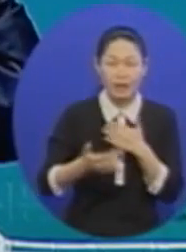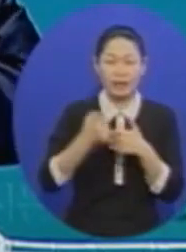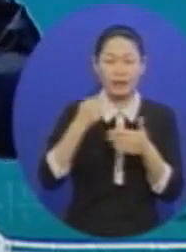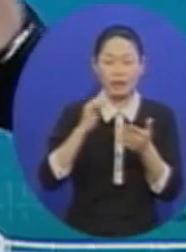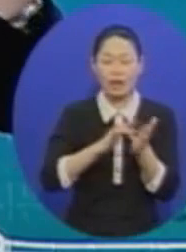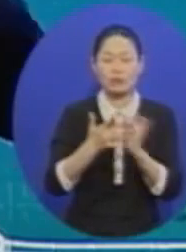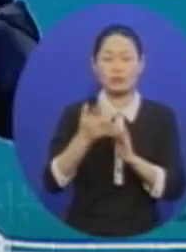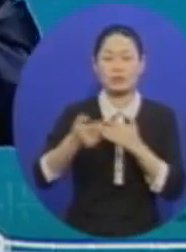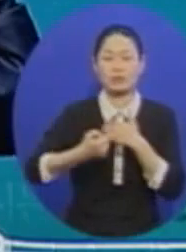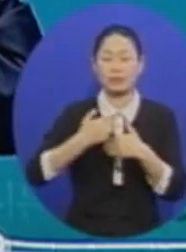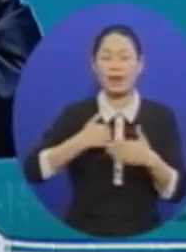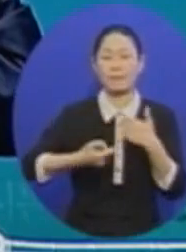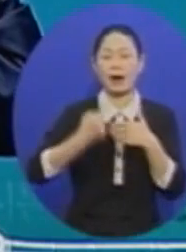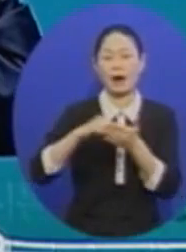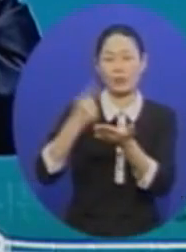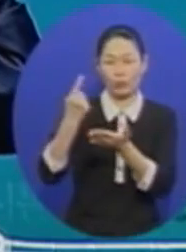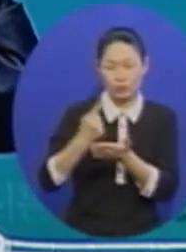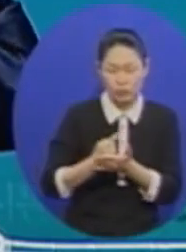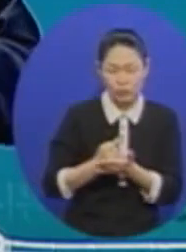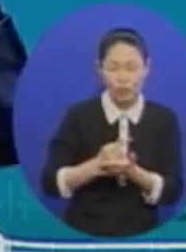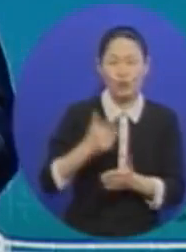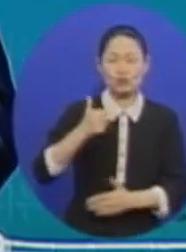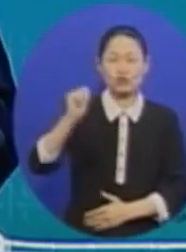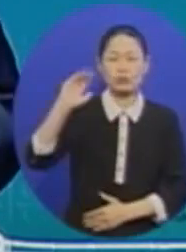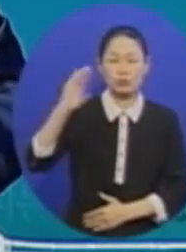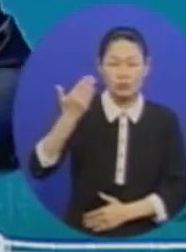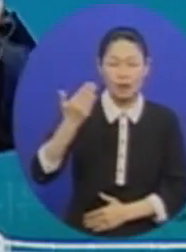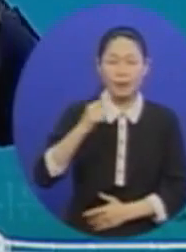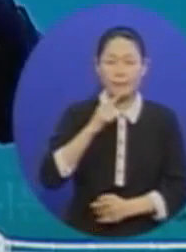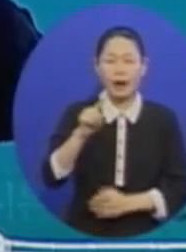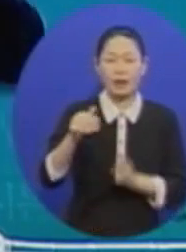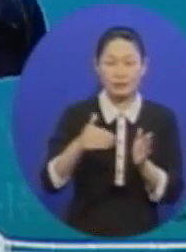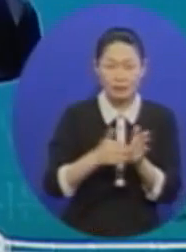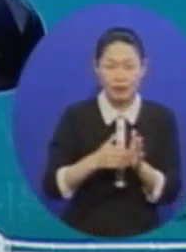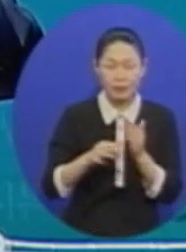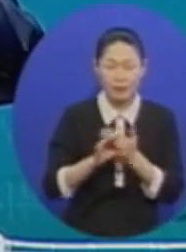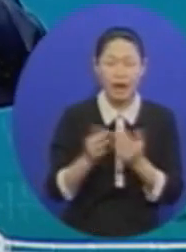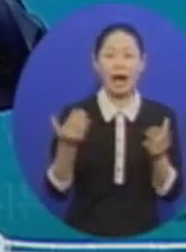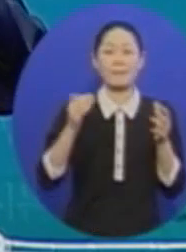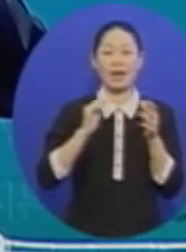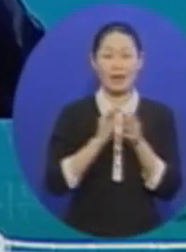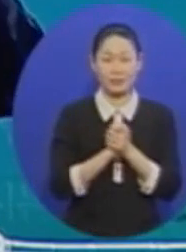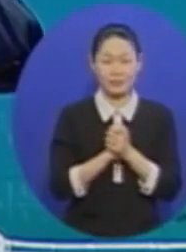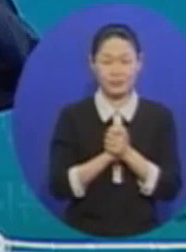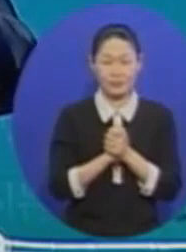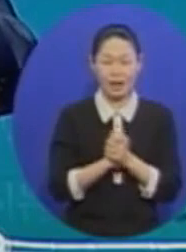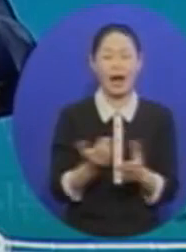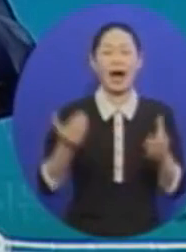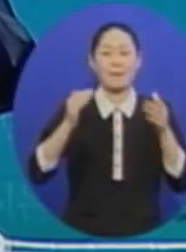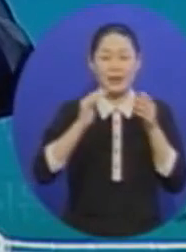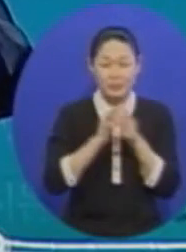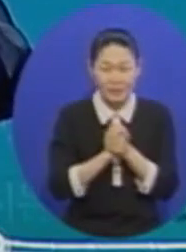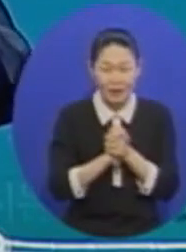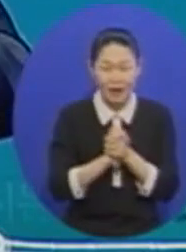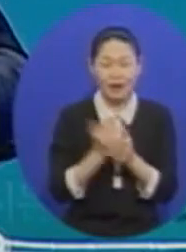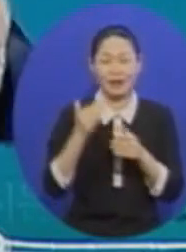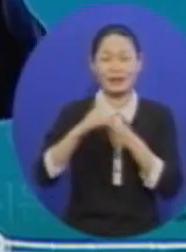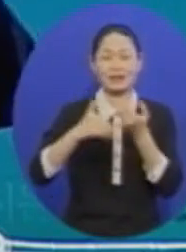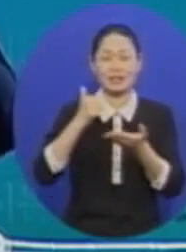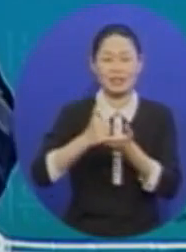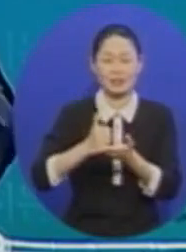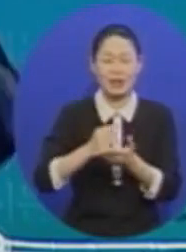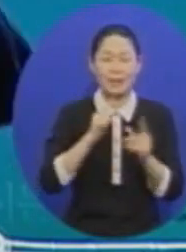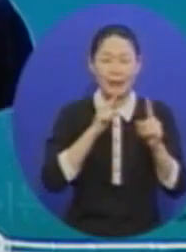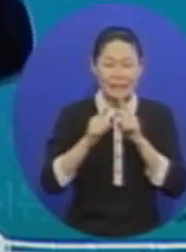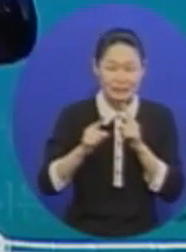오셨다 예수님 인데 주님이시다 그랬다면 아멘 입니다 아멘 입니다 하나님 이